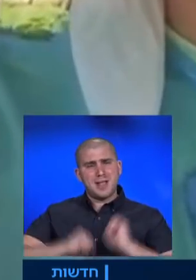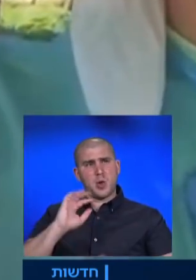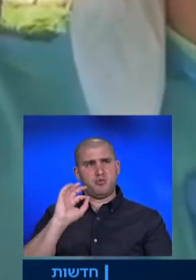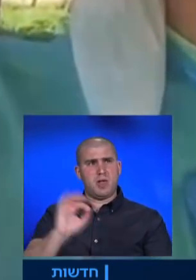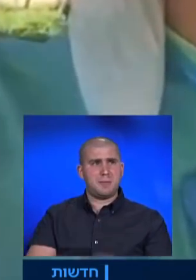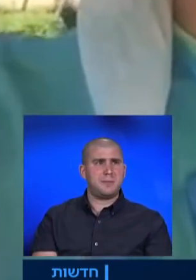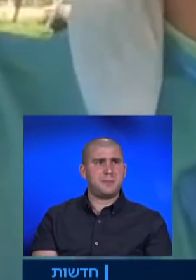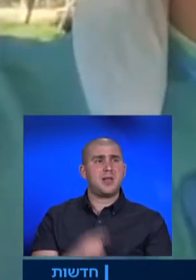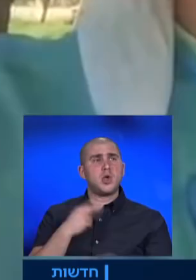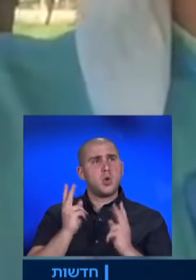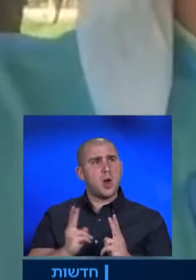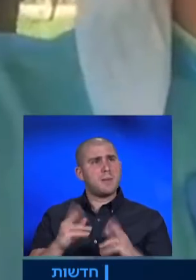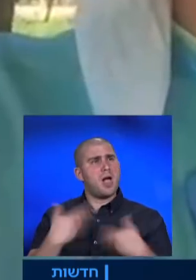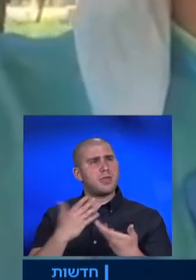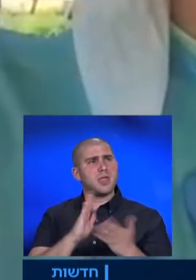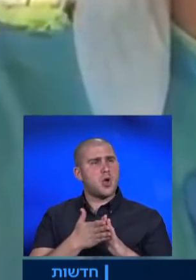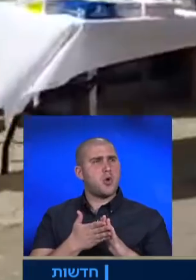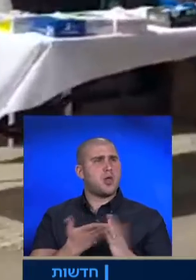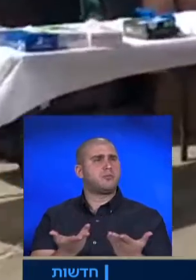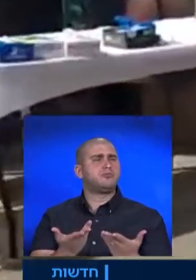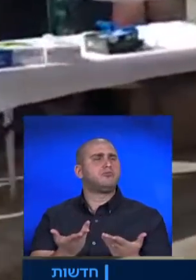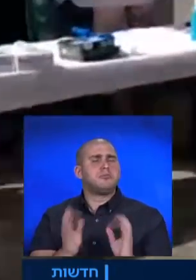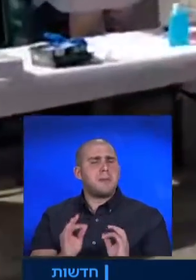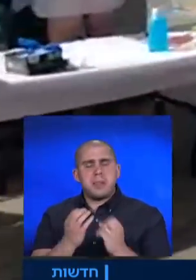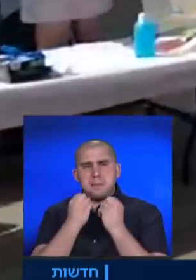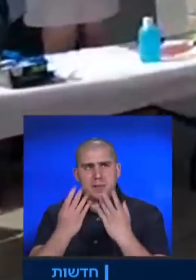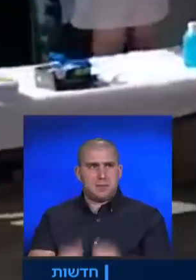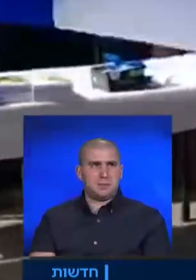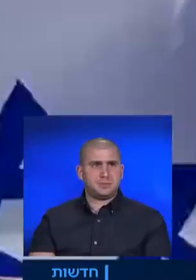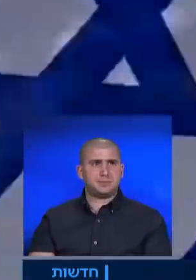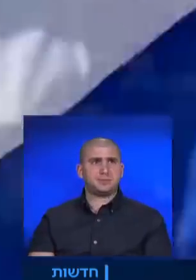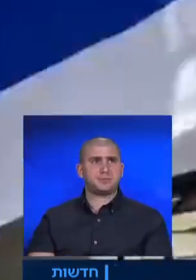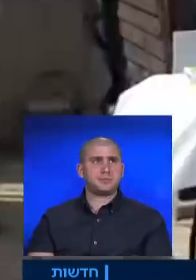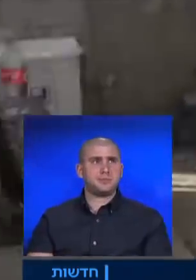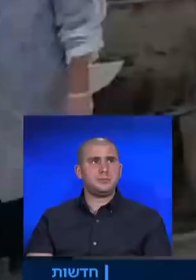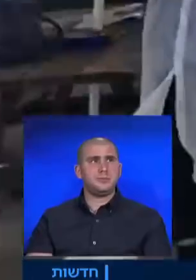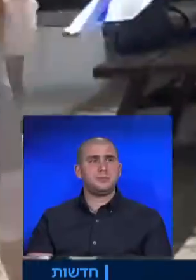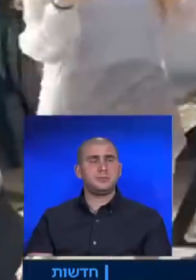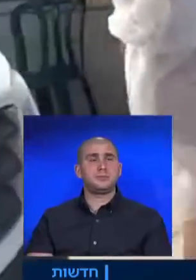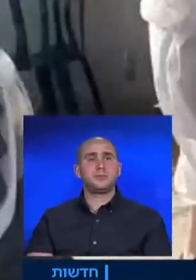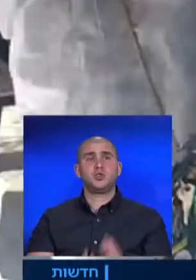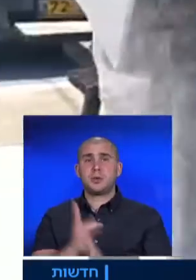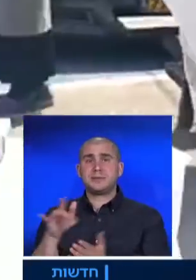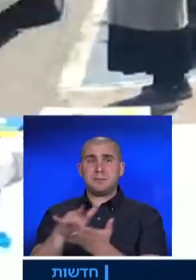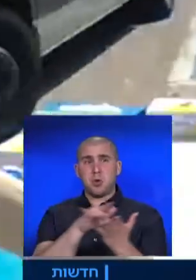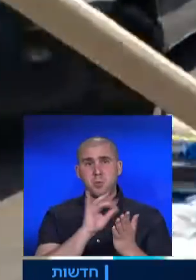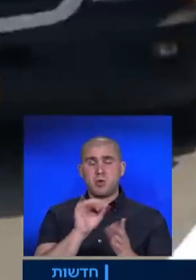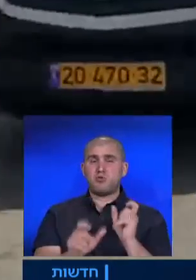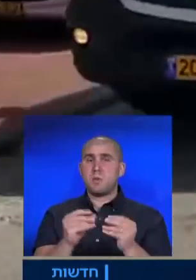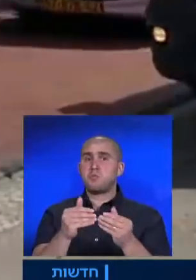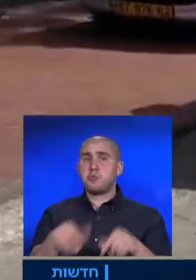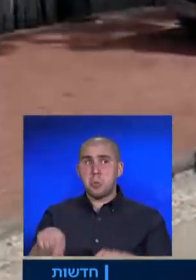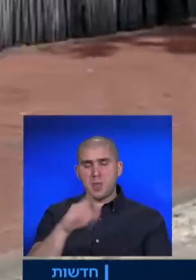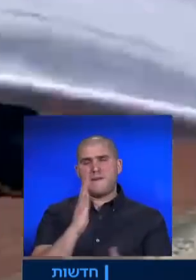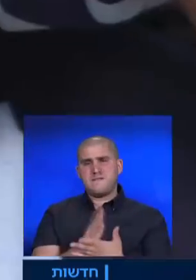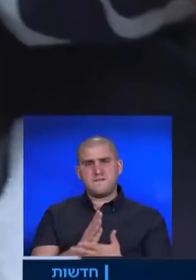can give them all we have and they're really so amazing. ב-12 מסגרות לאנשים עם מוגבלויות כבר נמצאו